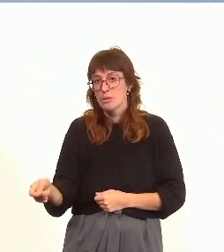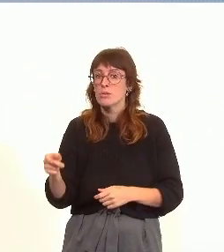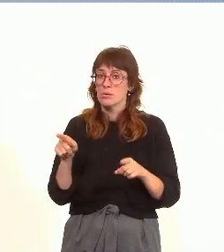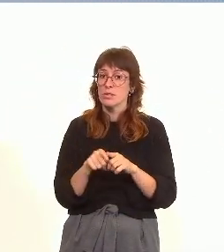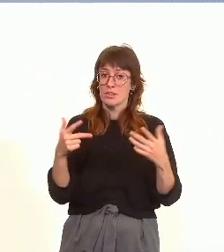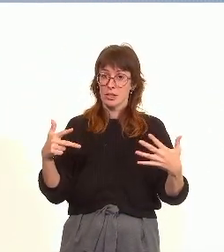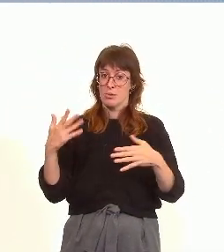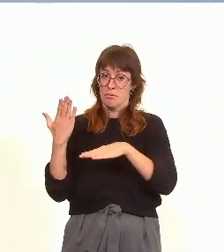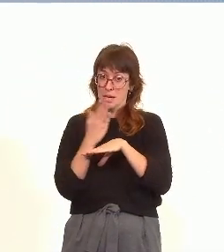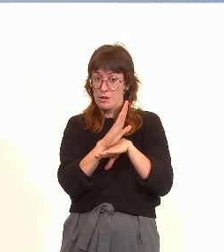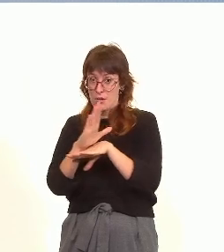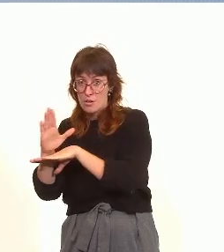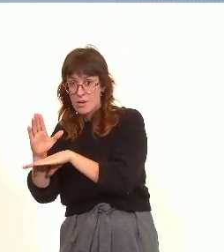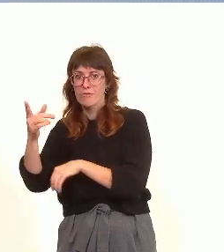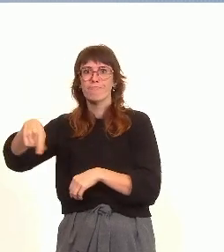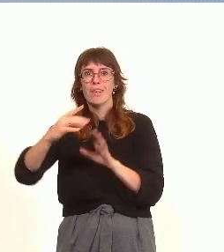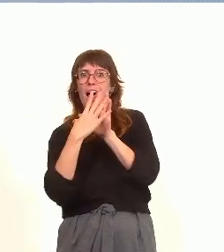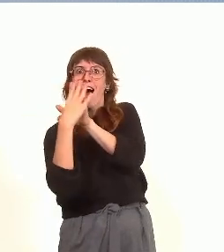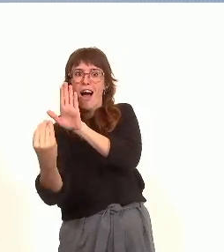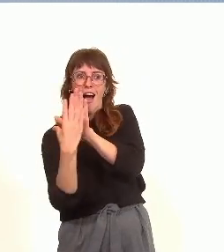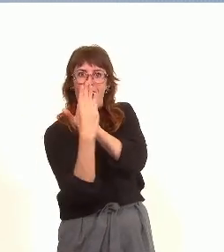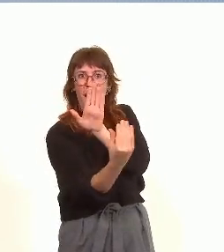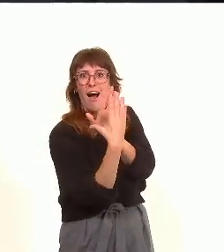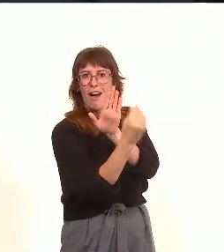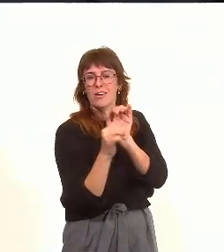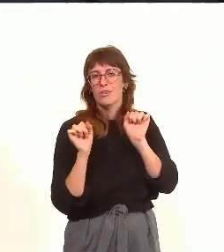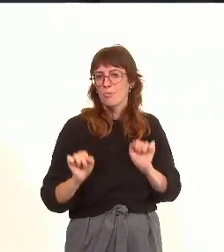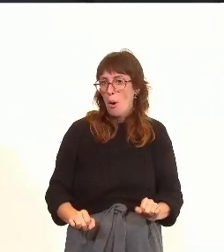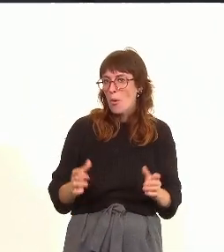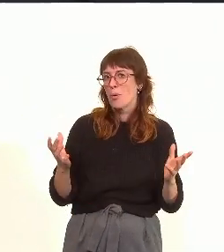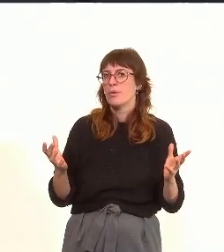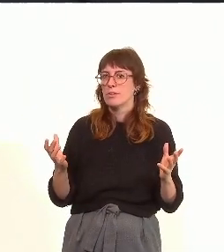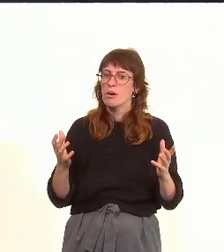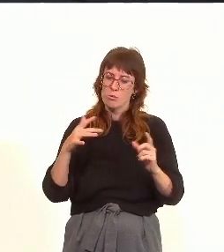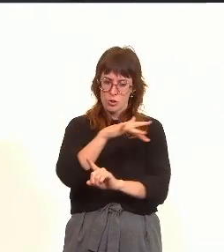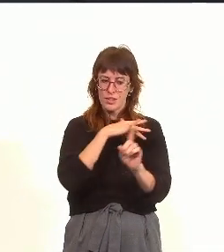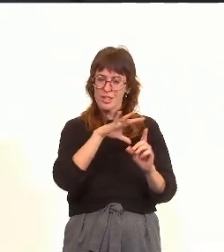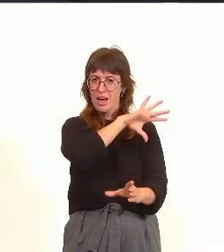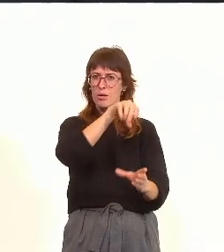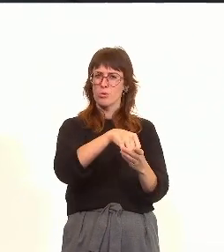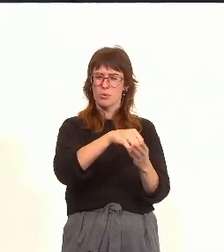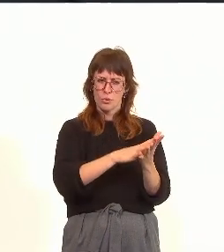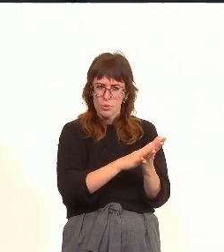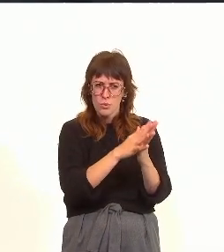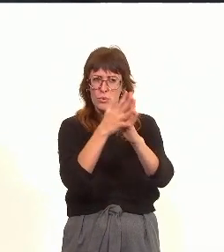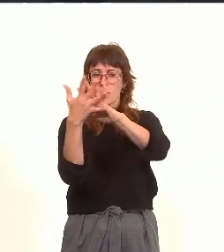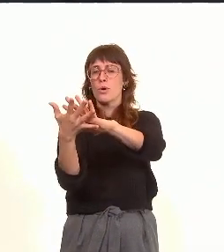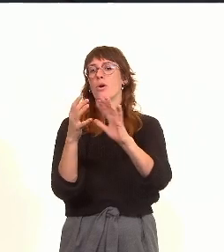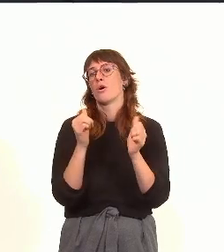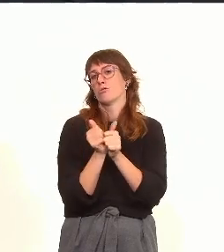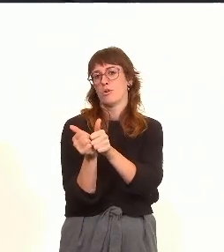nous puissions faire la promotion de ces démarches de participation et construire véritablement la société inclusive qui nous appelons de nos voeux depuis plusieurs années